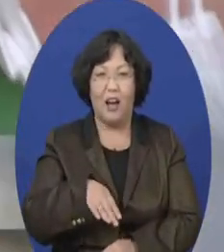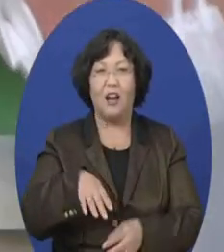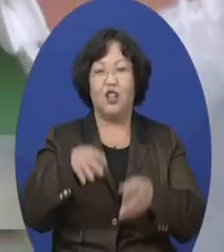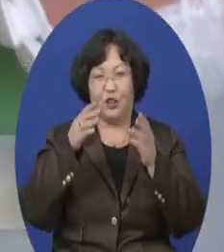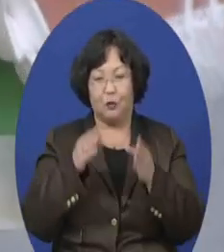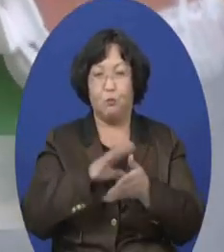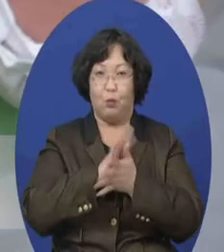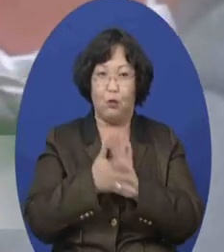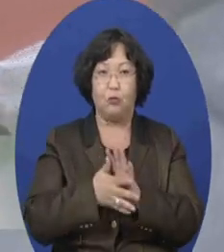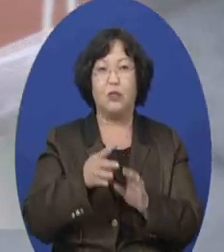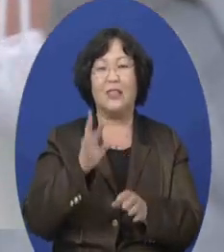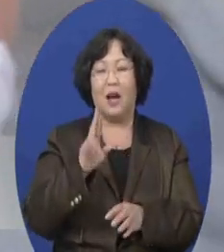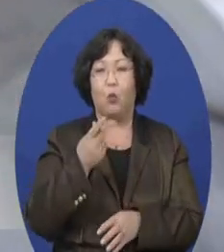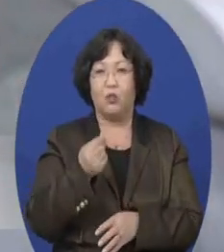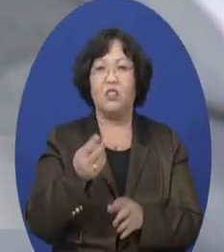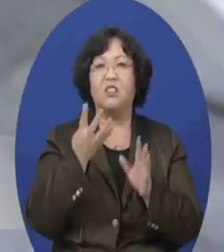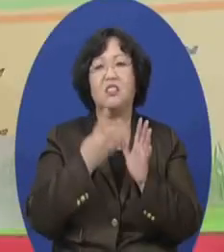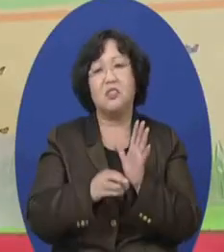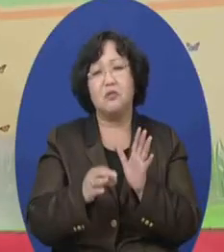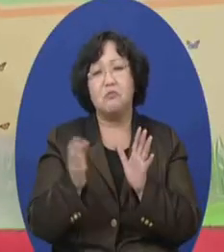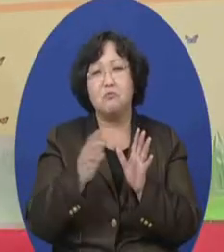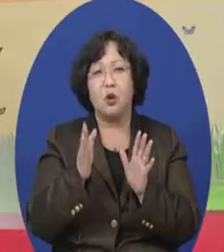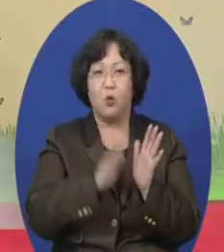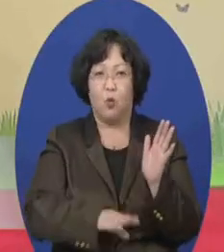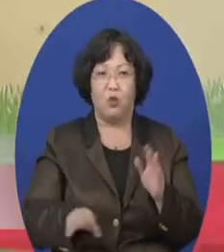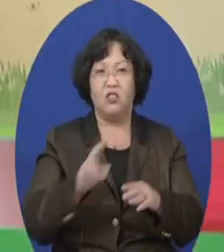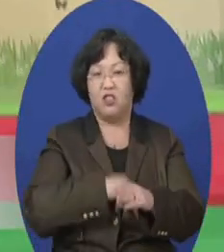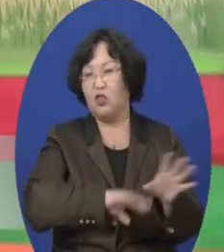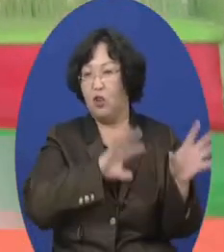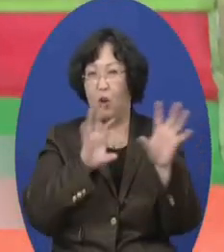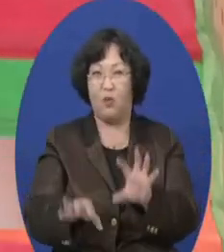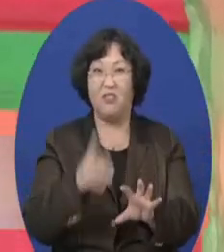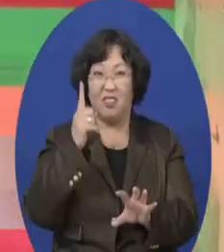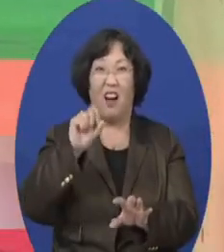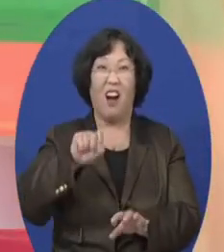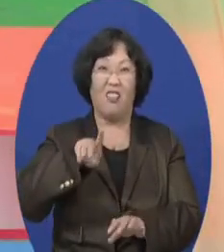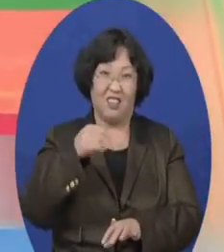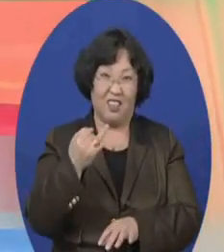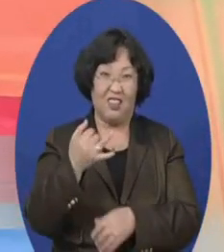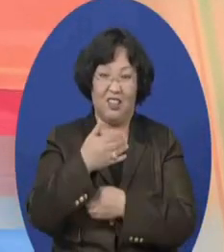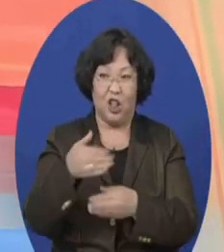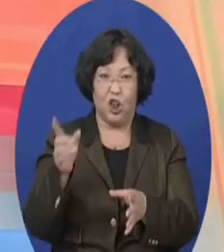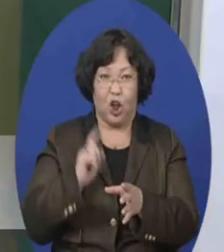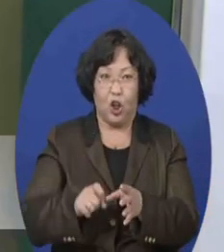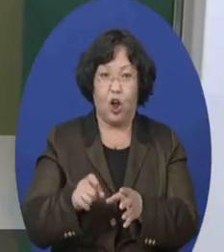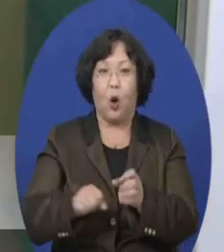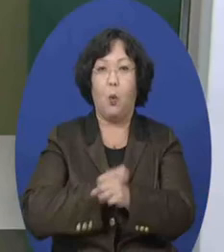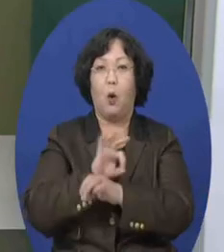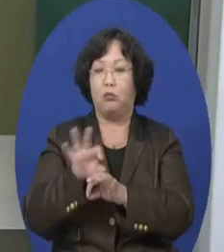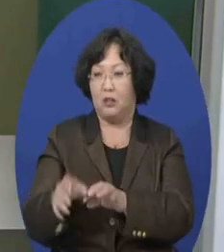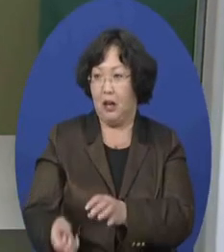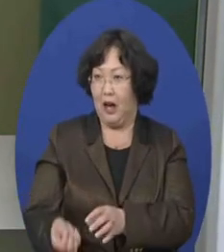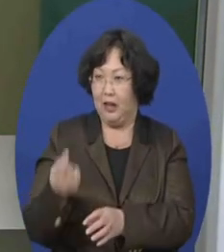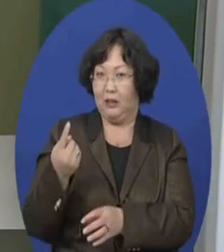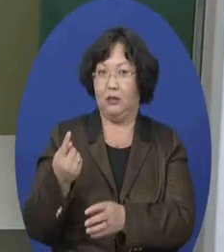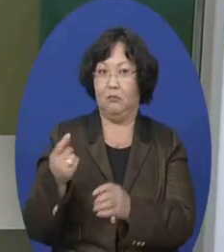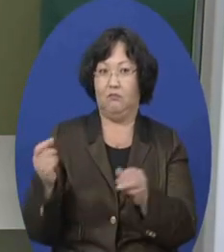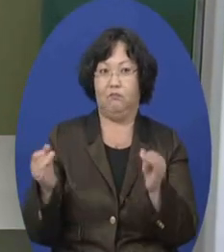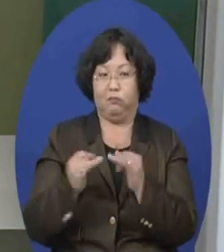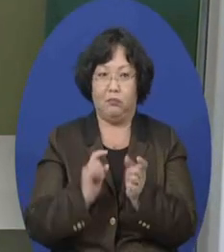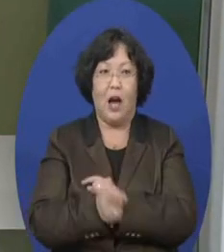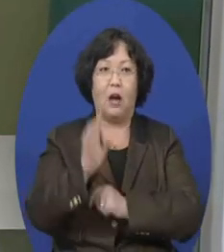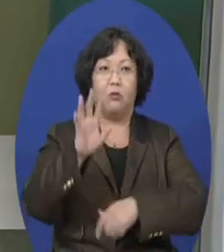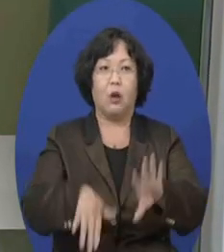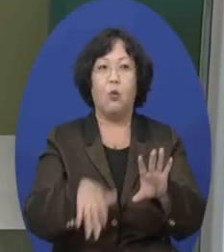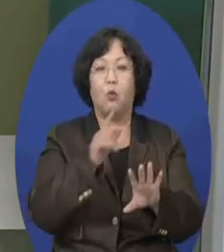хүүхэд цэцэрлэгт хамрагдаж байна. 161-р цэцэрлэгийн нэг ангиас халдвар гарч цахимд шилцсэн байна. Мөн 15 хүүхэд ойрын автал